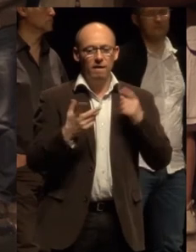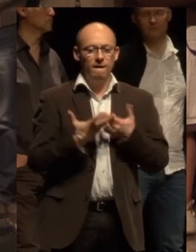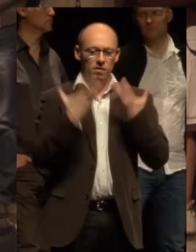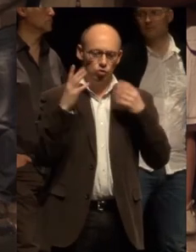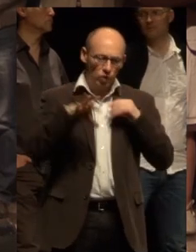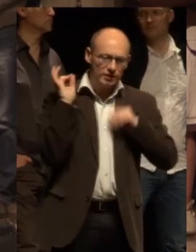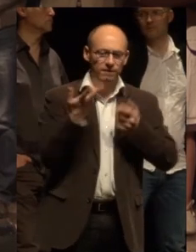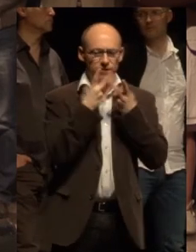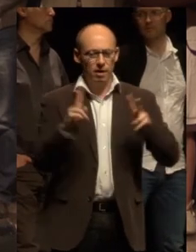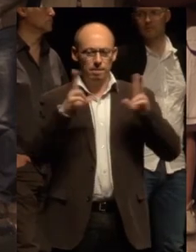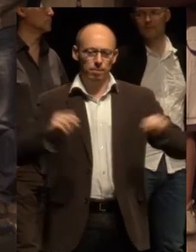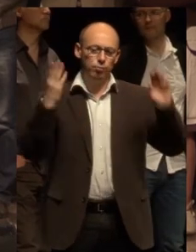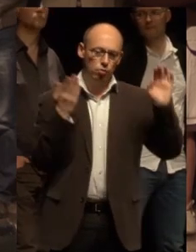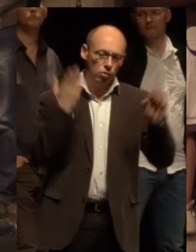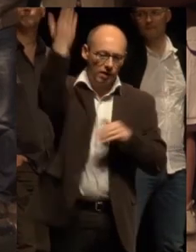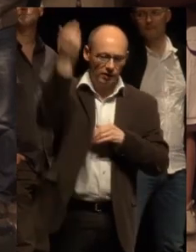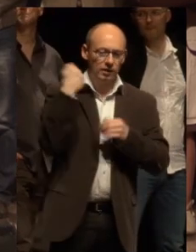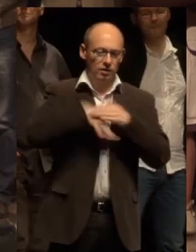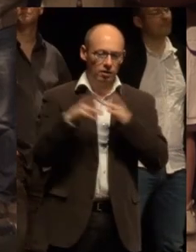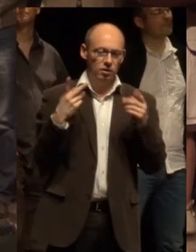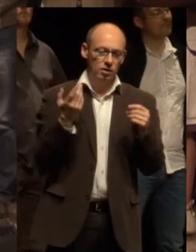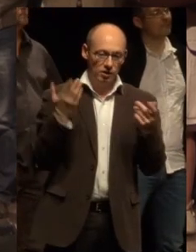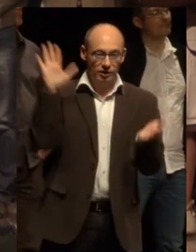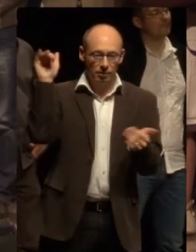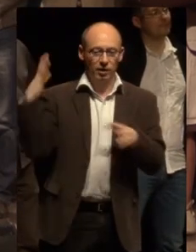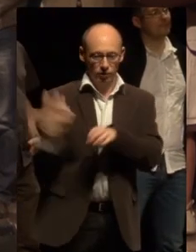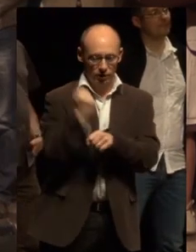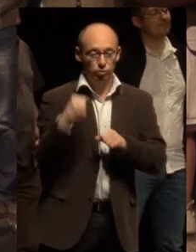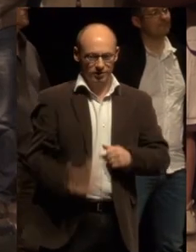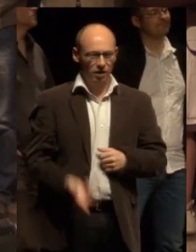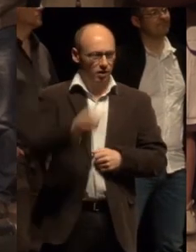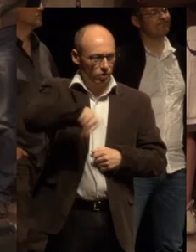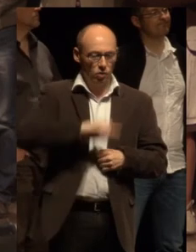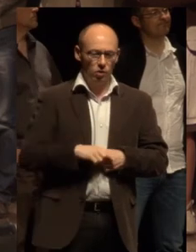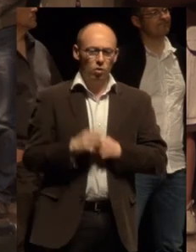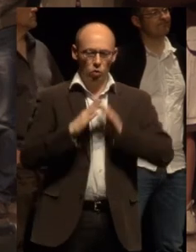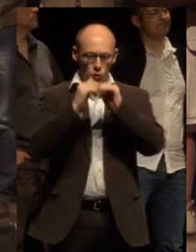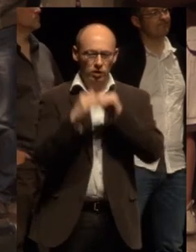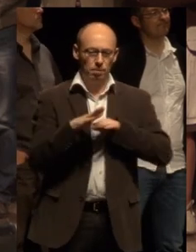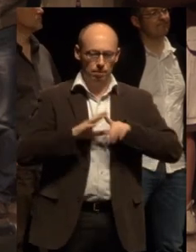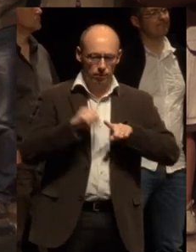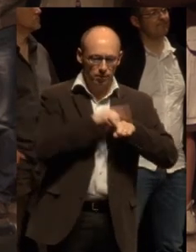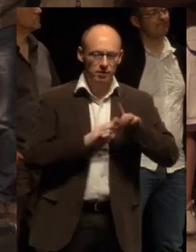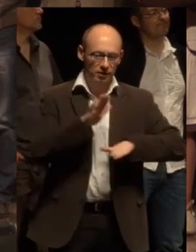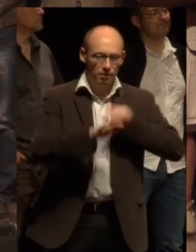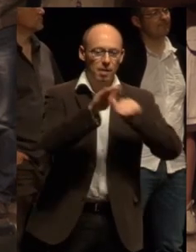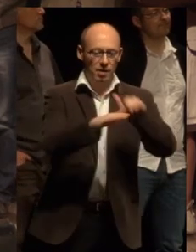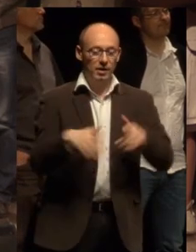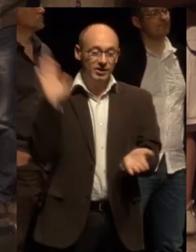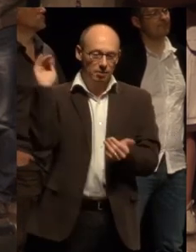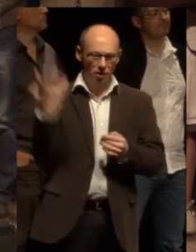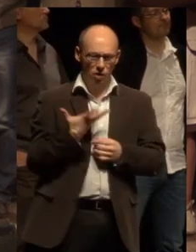nous construirons pas à pas et j'espère que dans 6 ans, les Grenoblois seront satisfaits à la fois